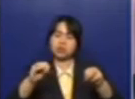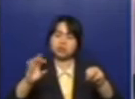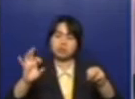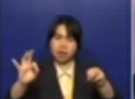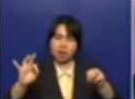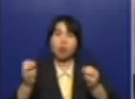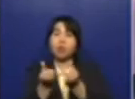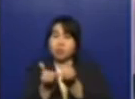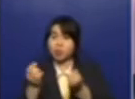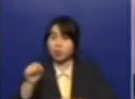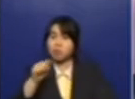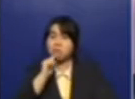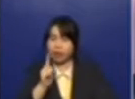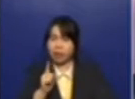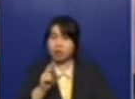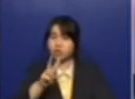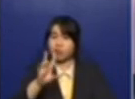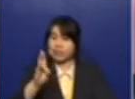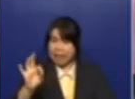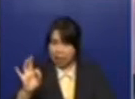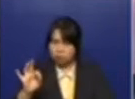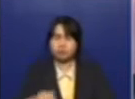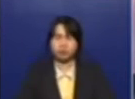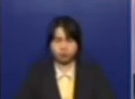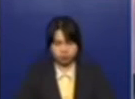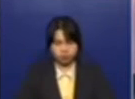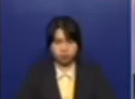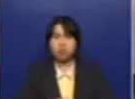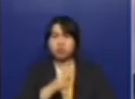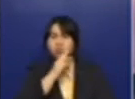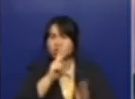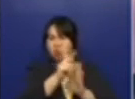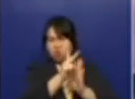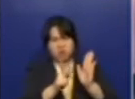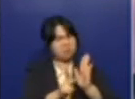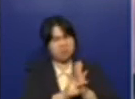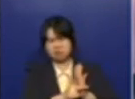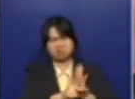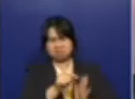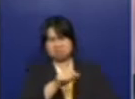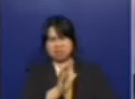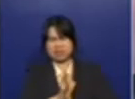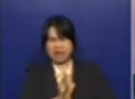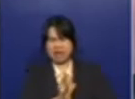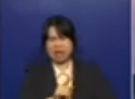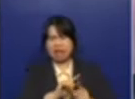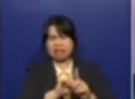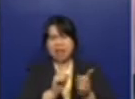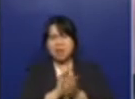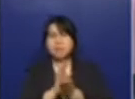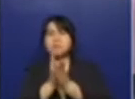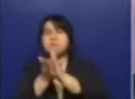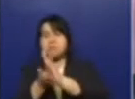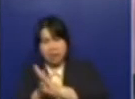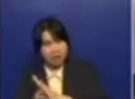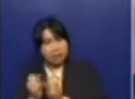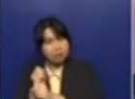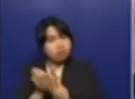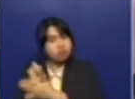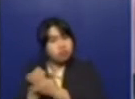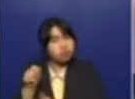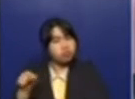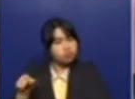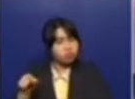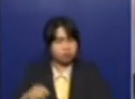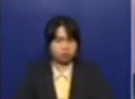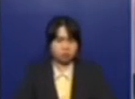นูญว่าการนำสิ่งที่ไม่ชอบด้วยกฎหมายให้กลายเป็นสิ่งที่ชอบด้วยกฎหมายหรือการรับรองการรั